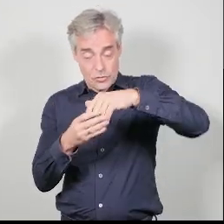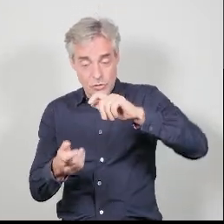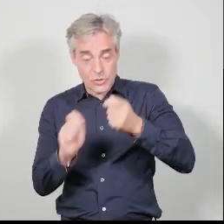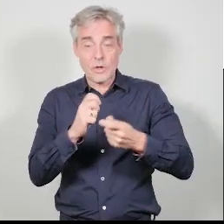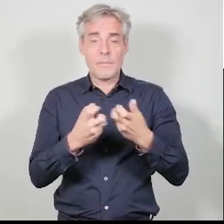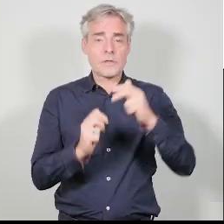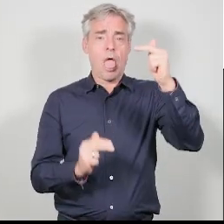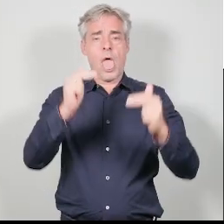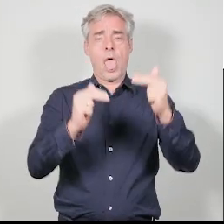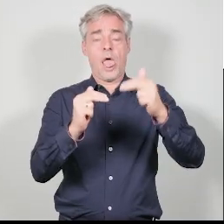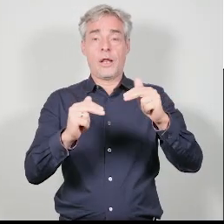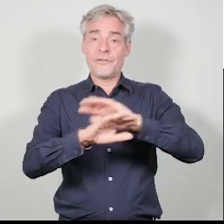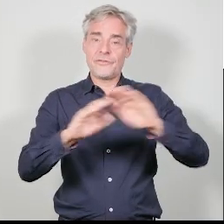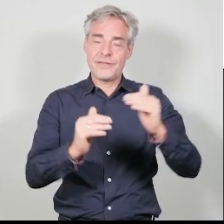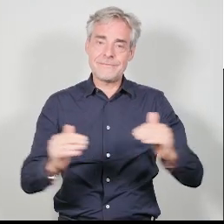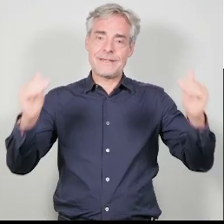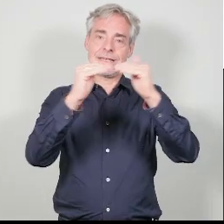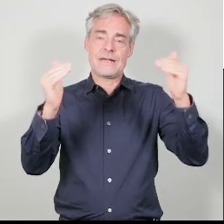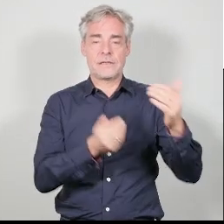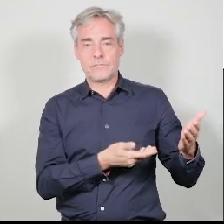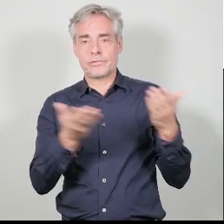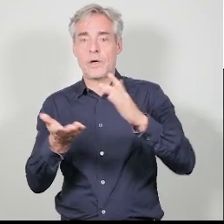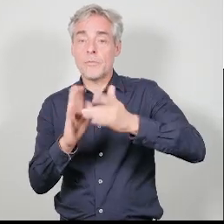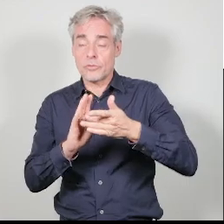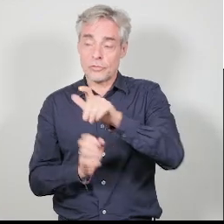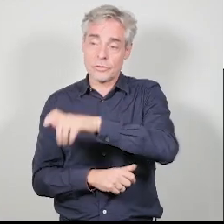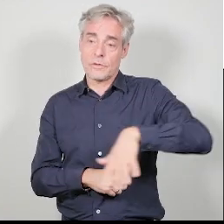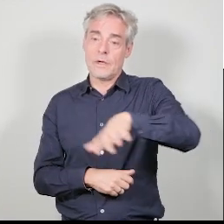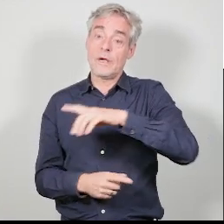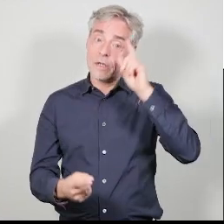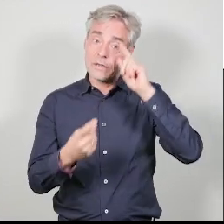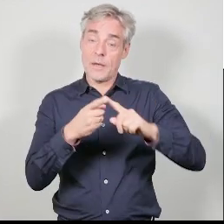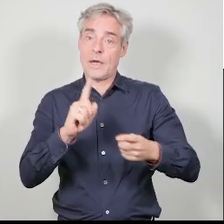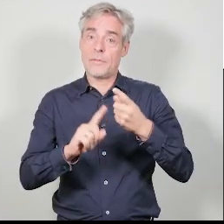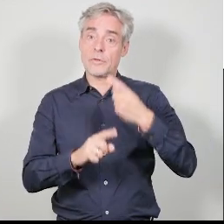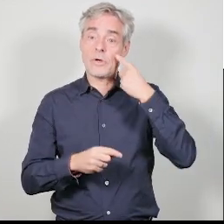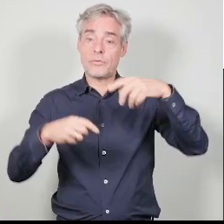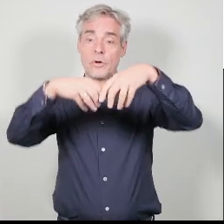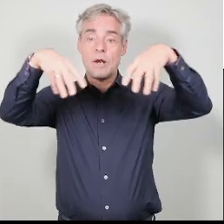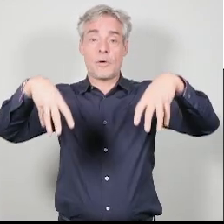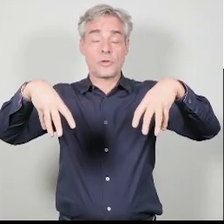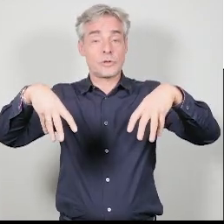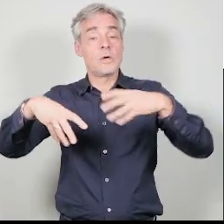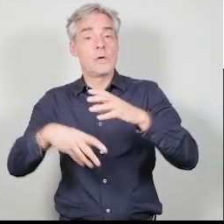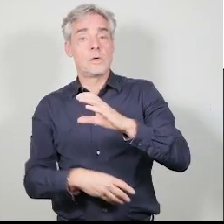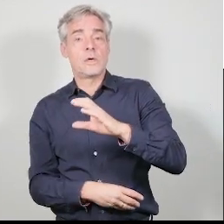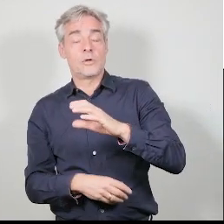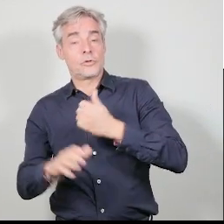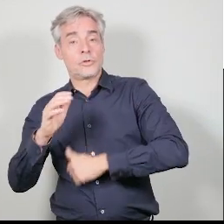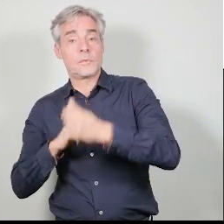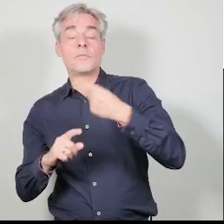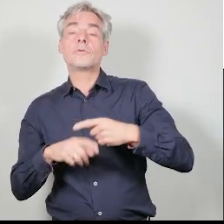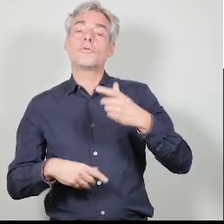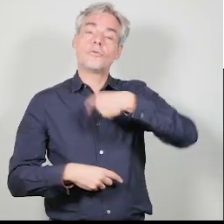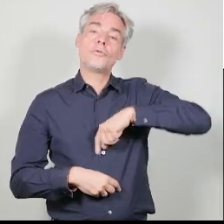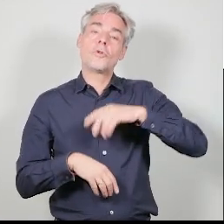les inégalités territoriales dans l'accès à l'offre médico-sociale. Donc ça, c'est un vrai enjeu pour la branche. C'est aussi un sujet sur lequel le Conseil